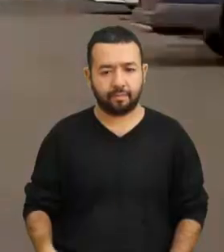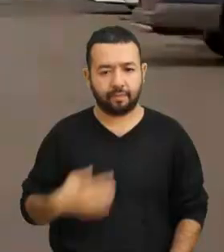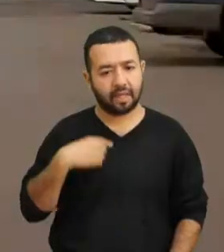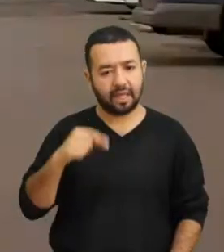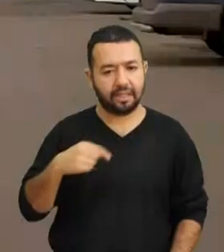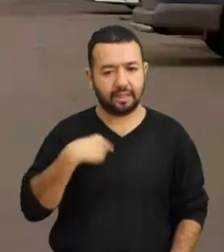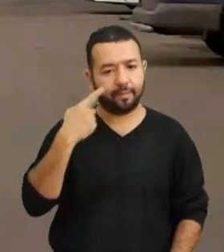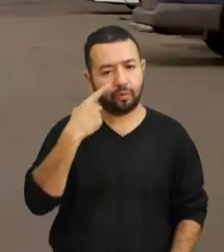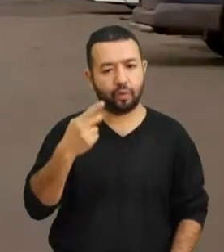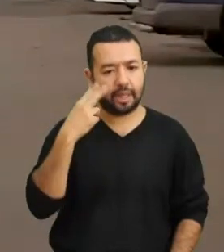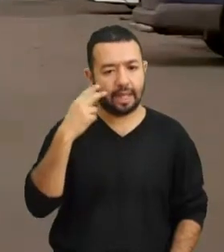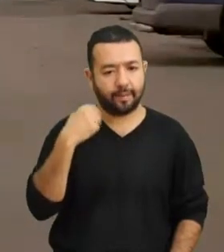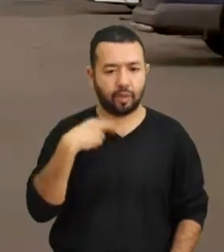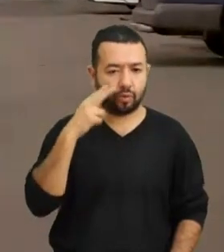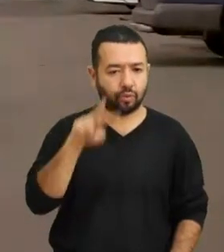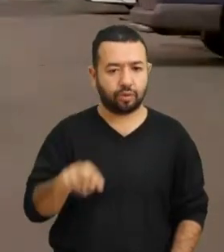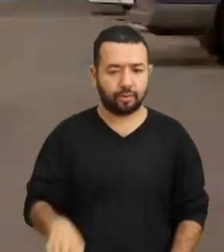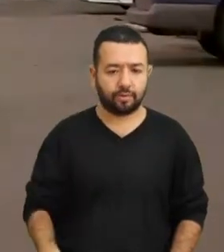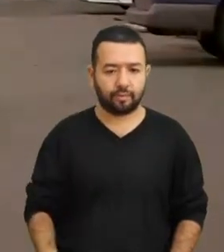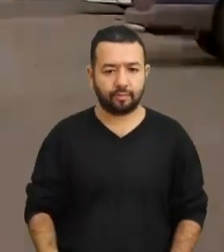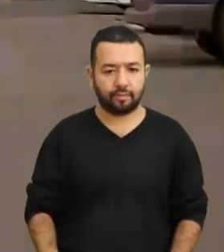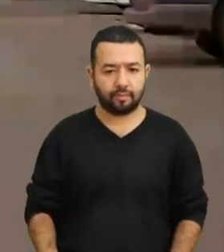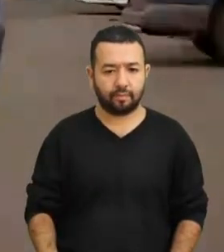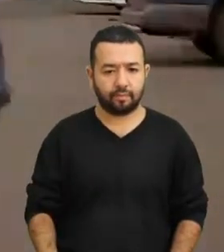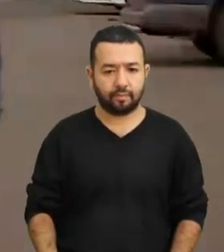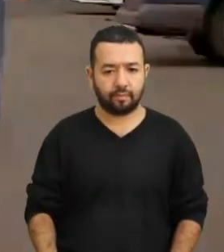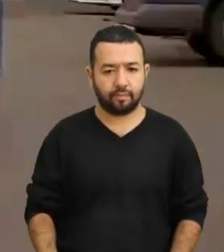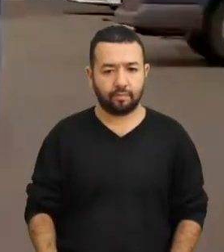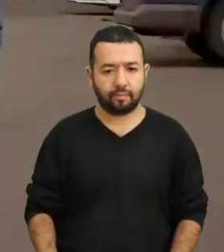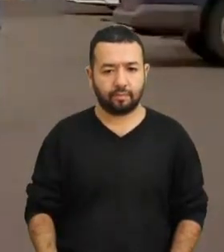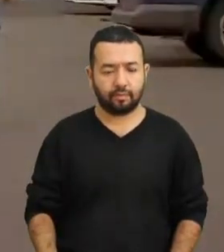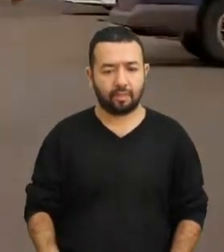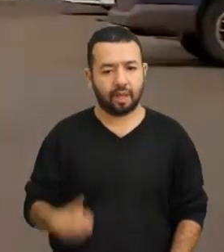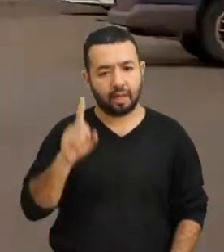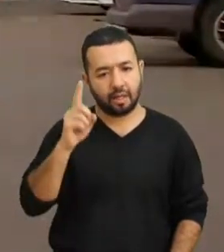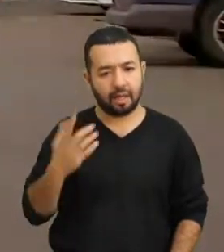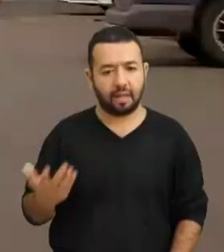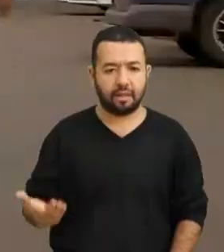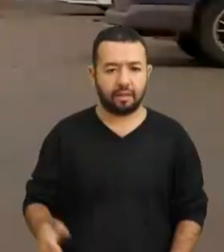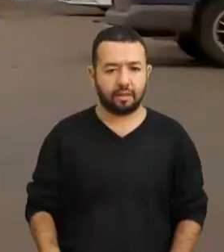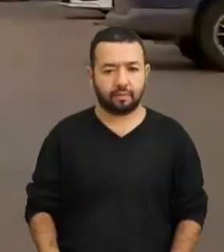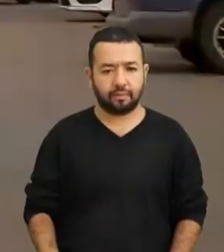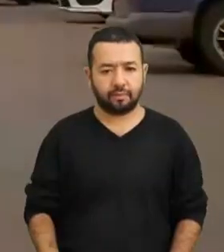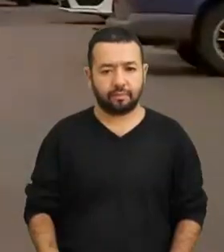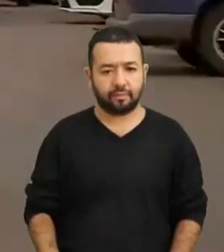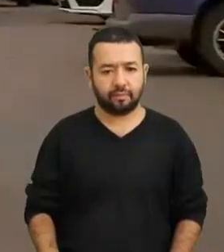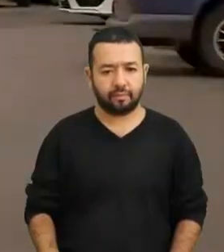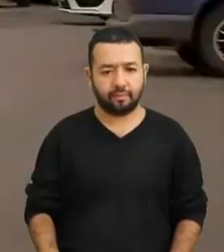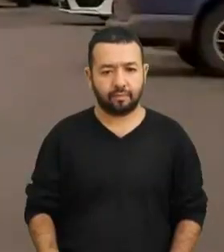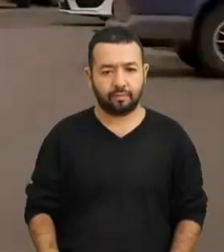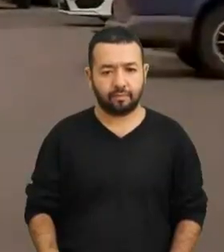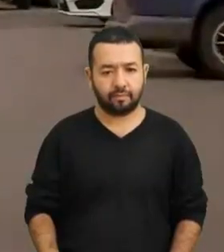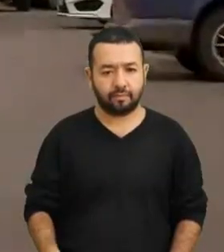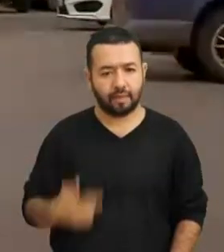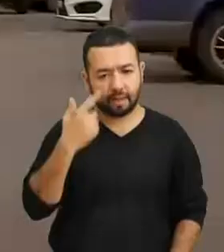Şimdi ben ona terbiye veririm. Tamam boş ver sen ya. Adam hışımla indi arabadan. Allah Allah. Nurhan suyu ağzına diklemeye